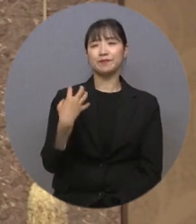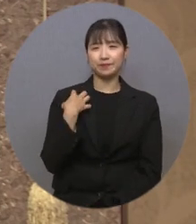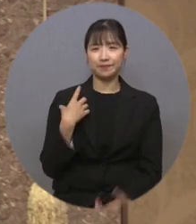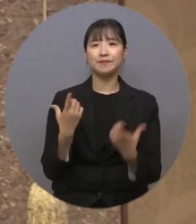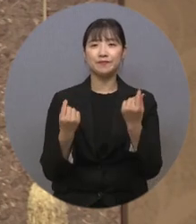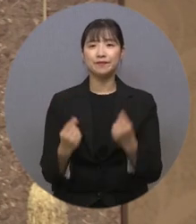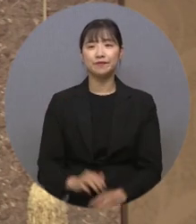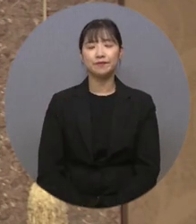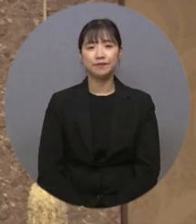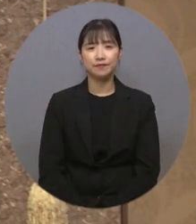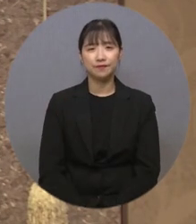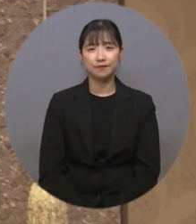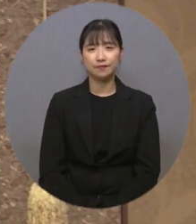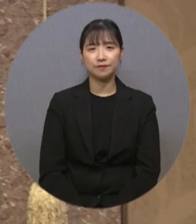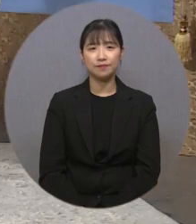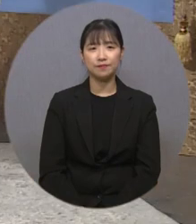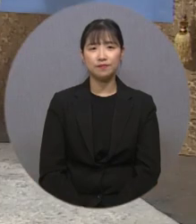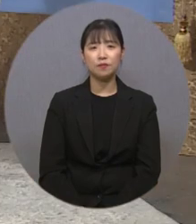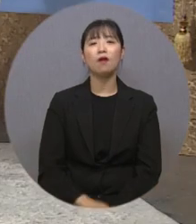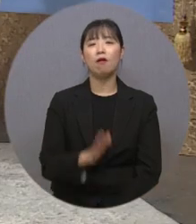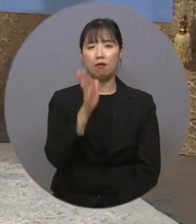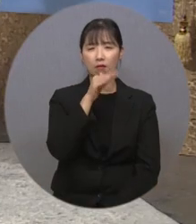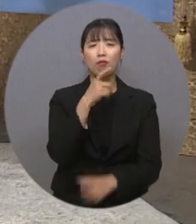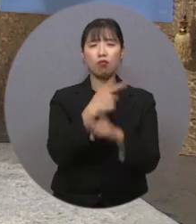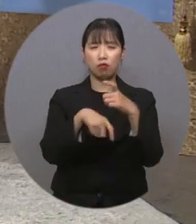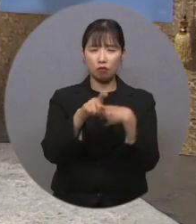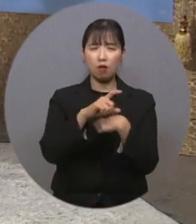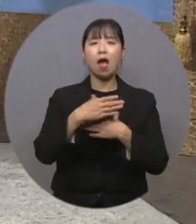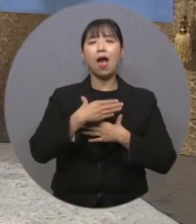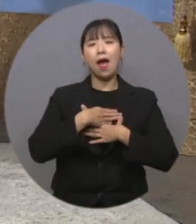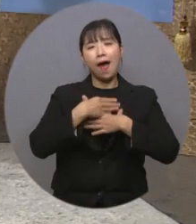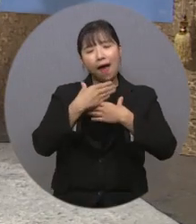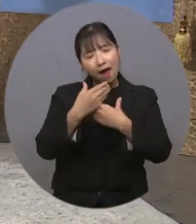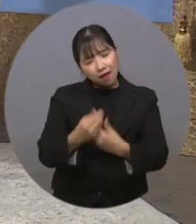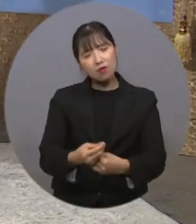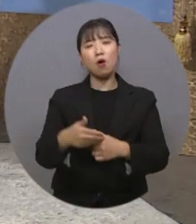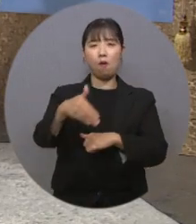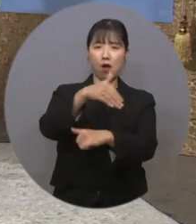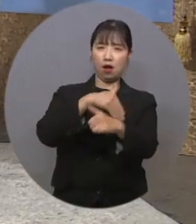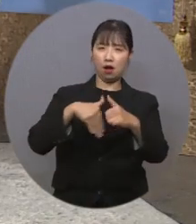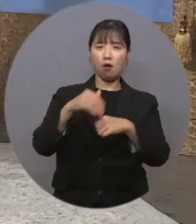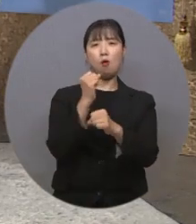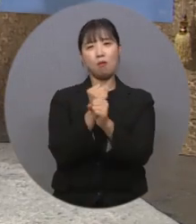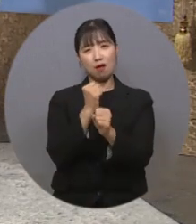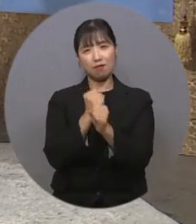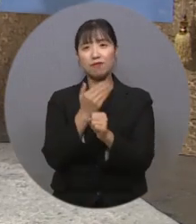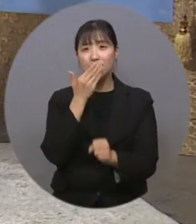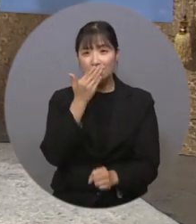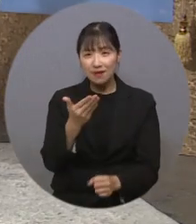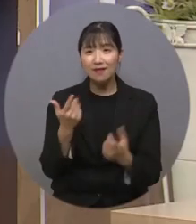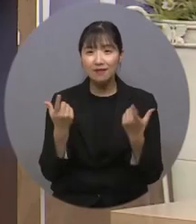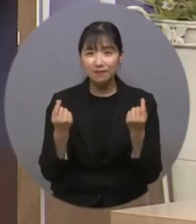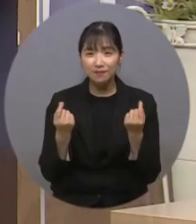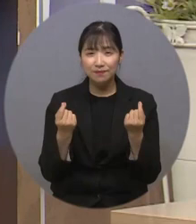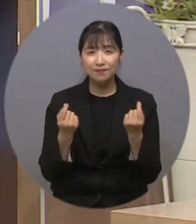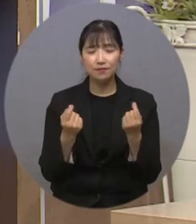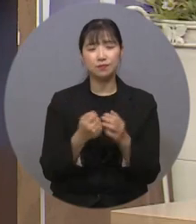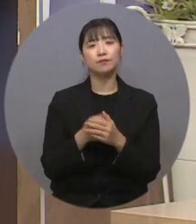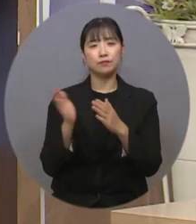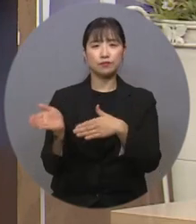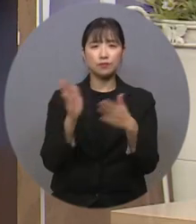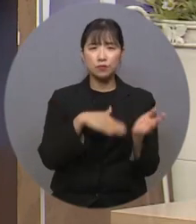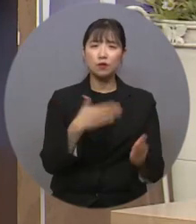있는 거죠. 아, 그렇군요. 더욱더 이 안전한 환경을 조성할 수 있게 된 것 같은데요. 그리고